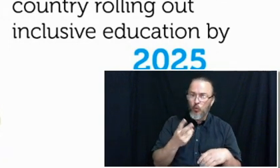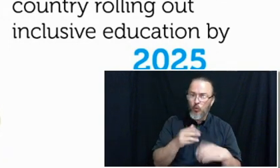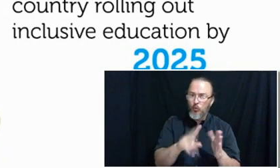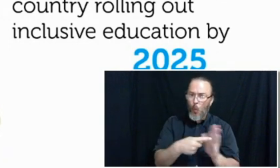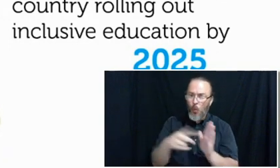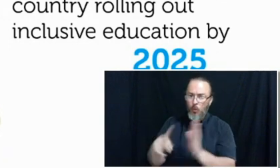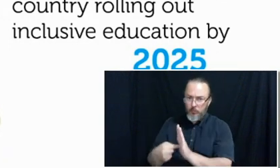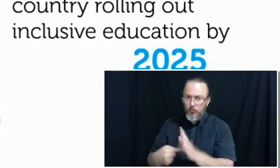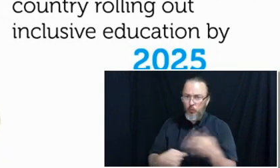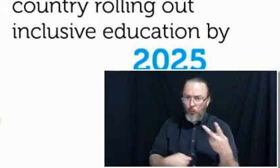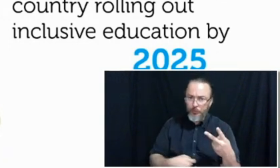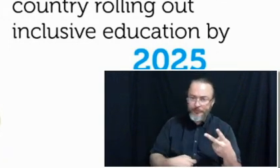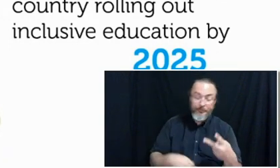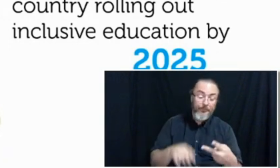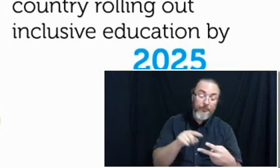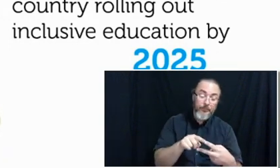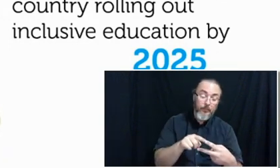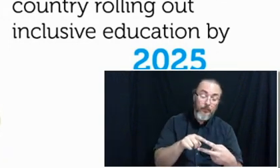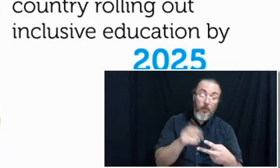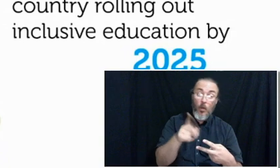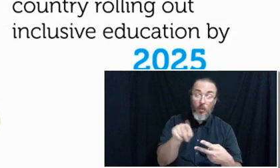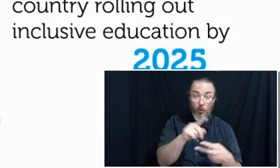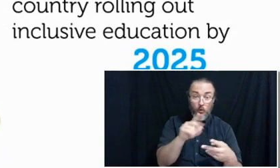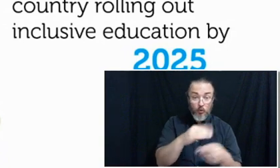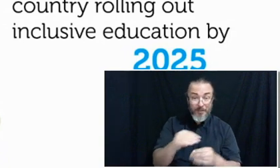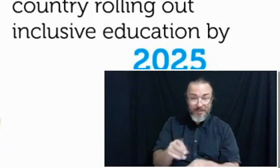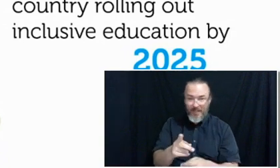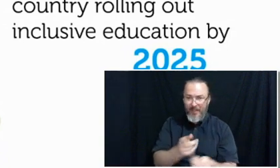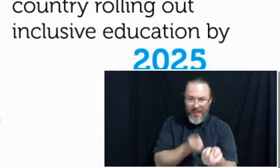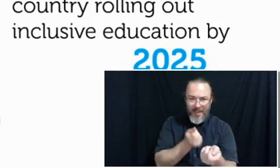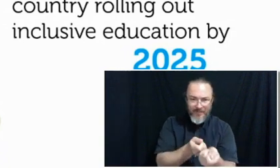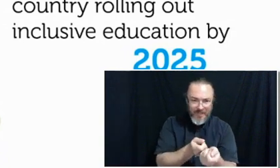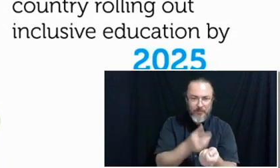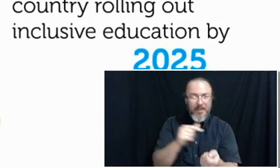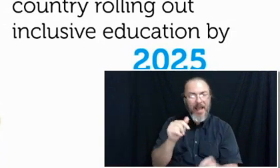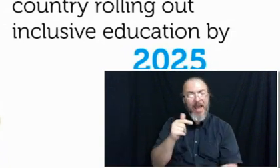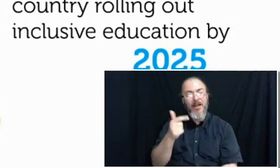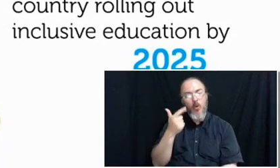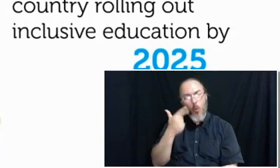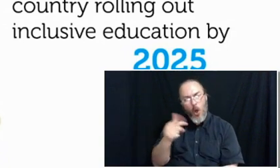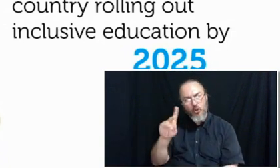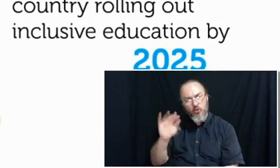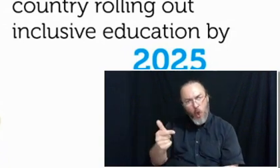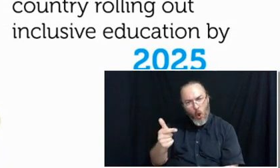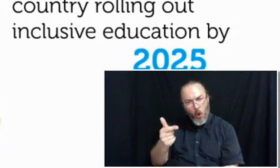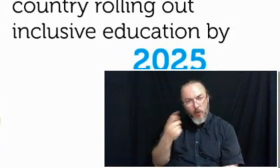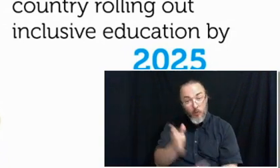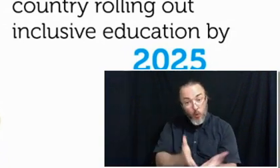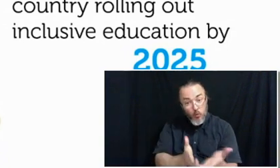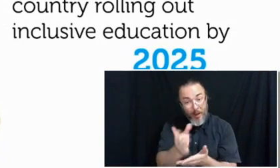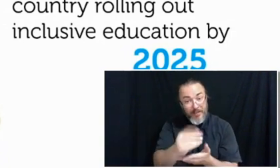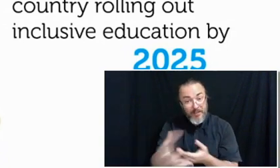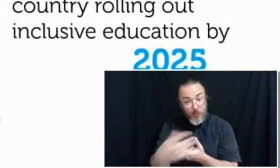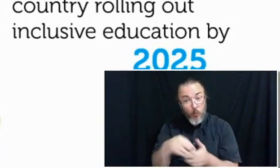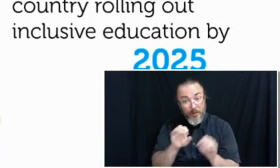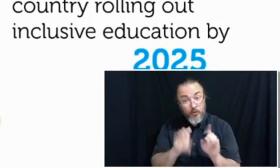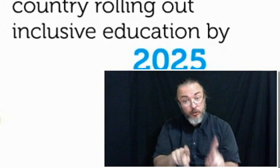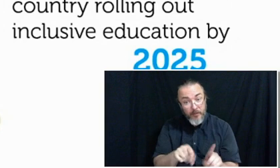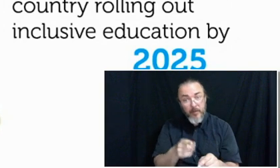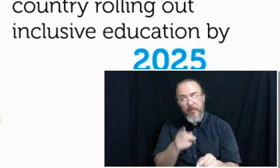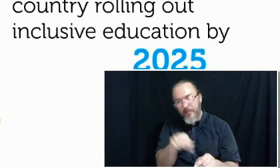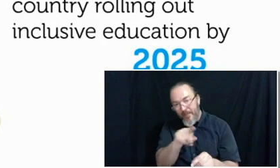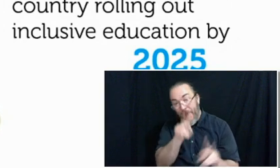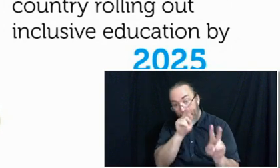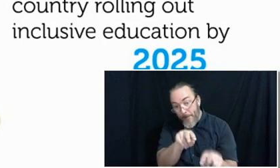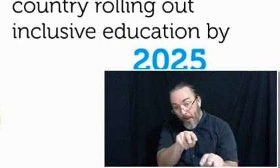chevauchent. Premièrement, ces organisations sont des défenseuses et des vérificatrices du droit à l'éducation inclusive. Elles suivent